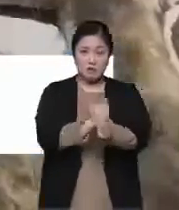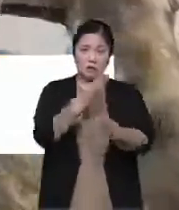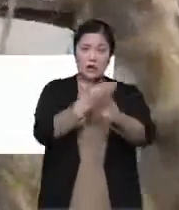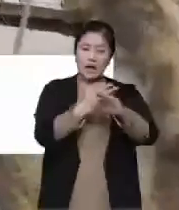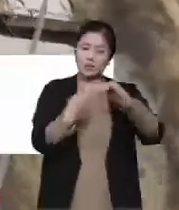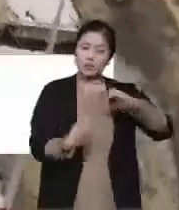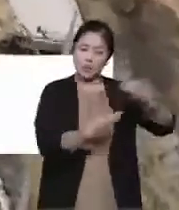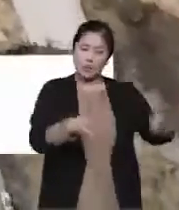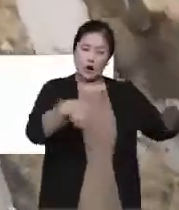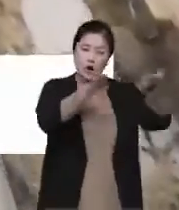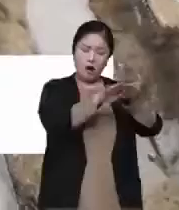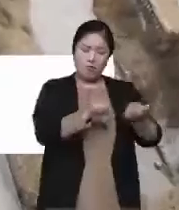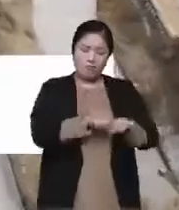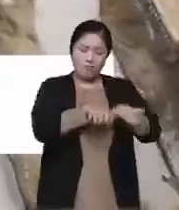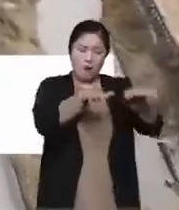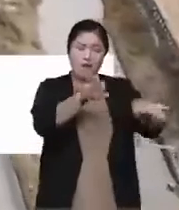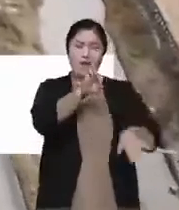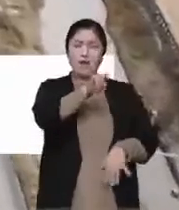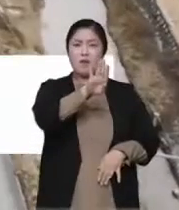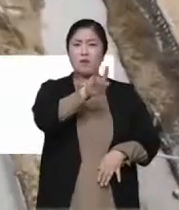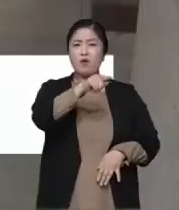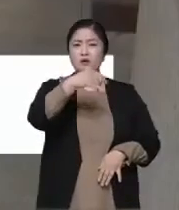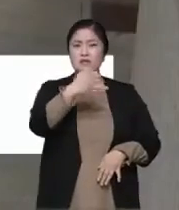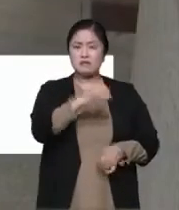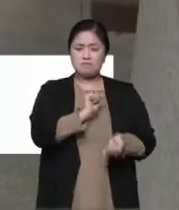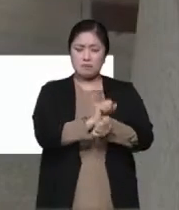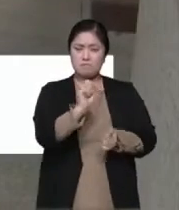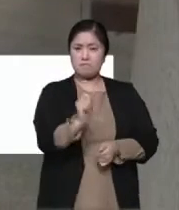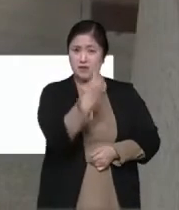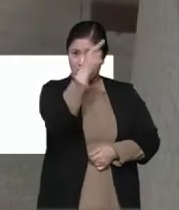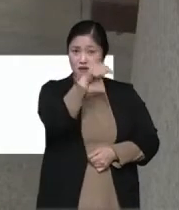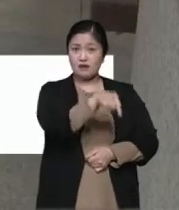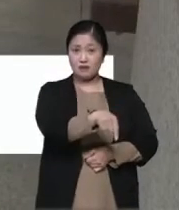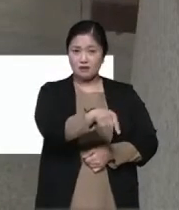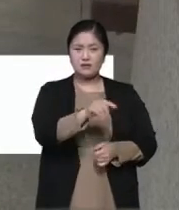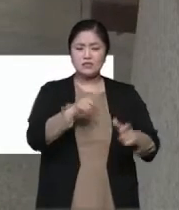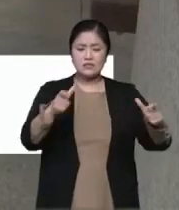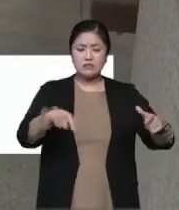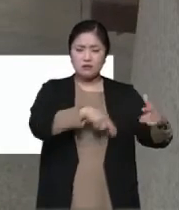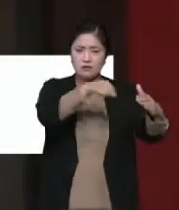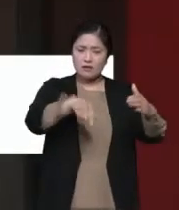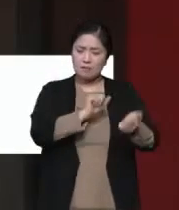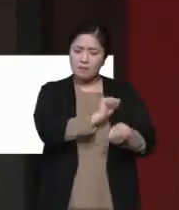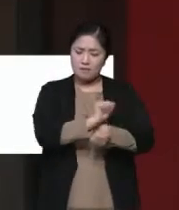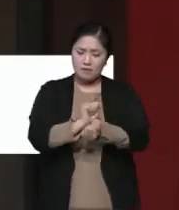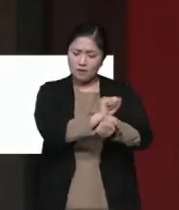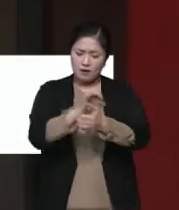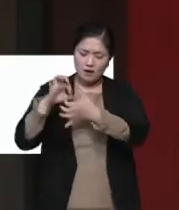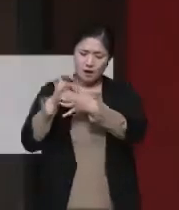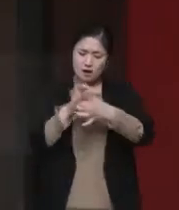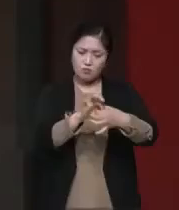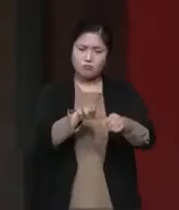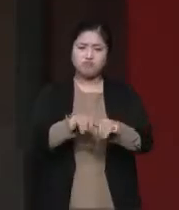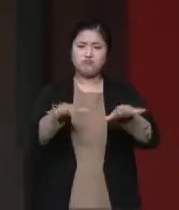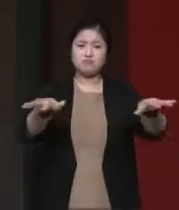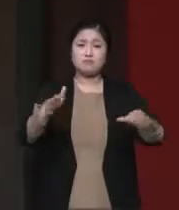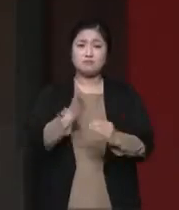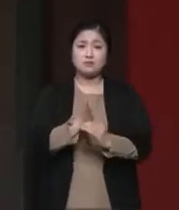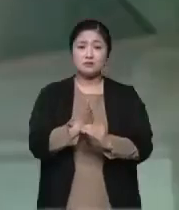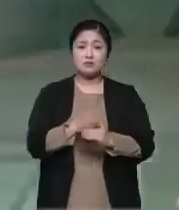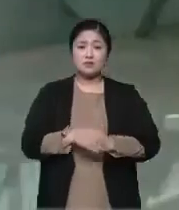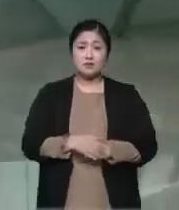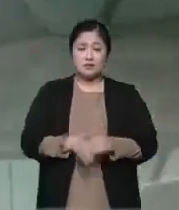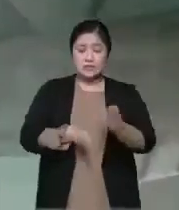다른 요양원으로 까지 확산된 에버그린 요양원 발 감염 등 지역 내 n 차 감염이 계속되고 있습니다